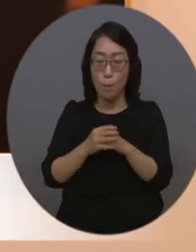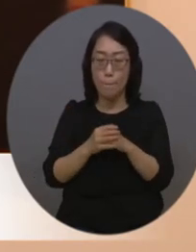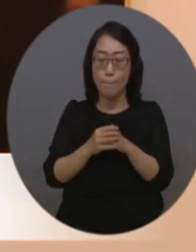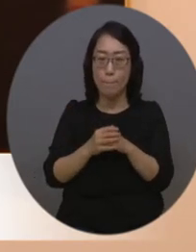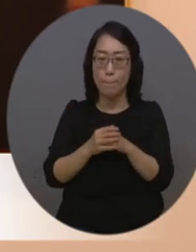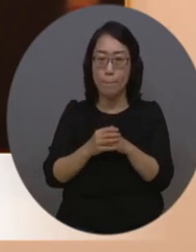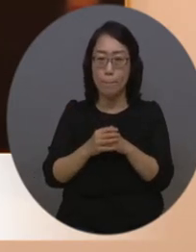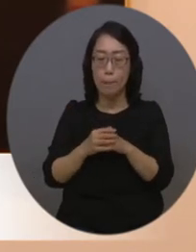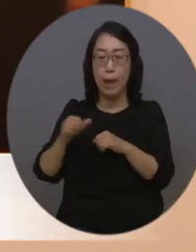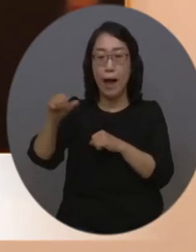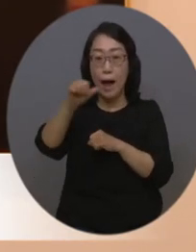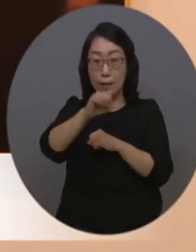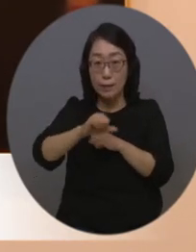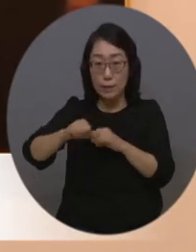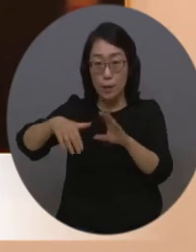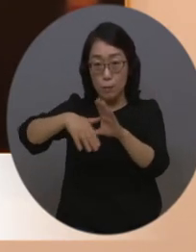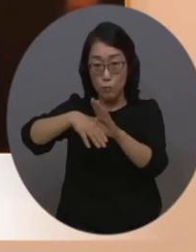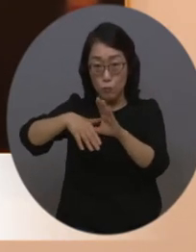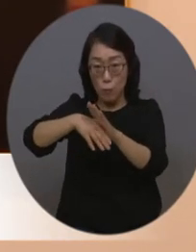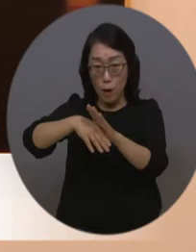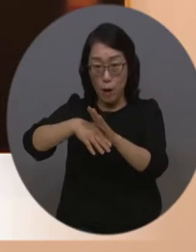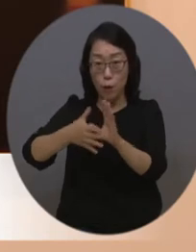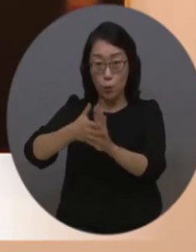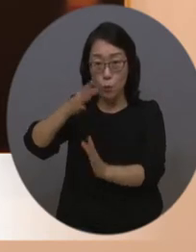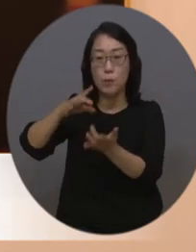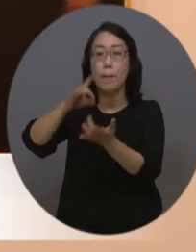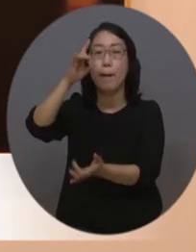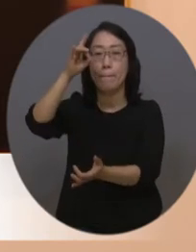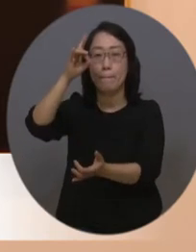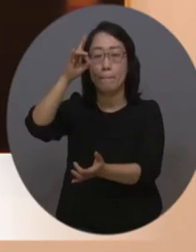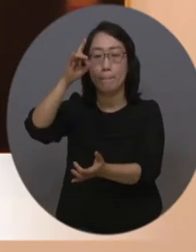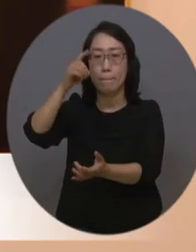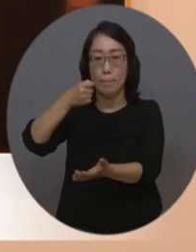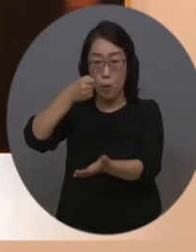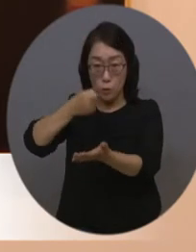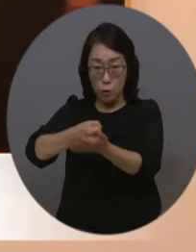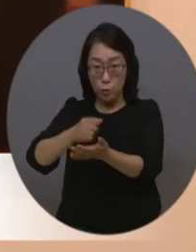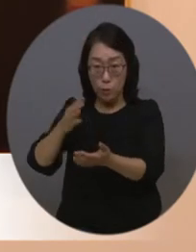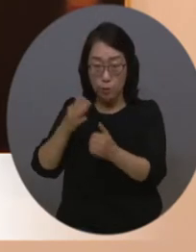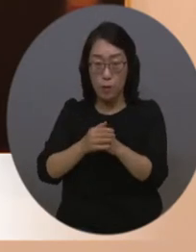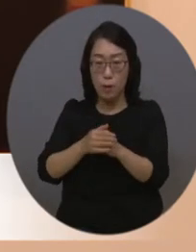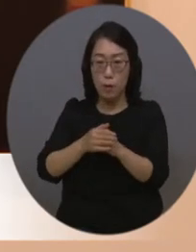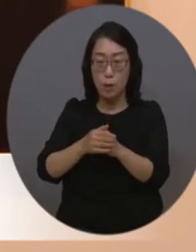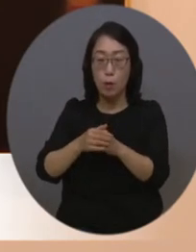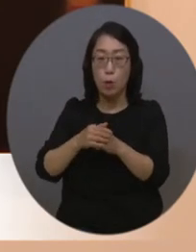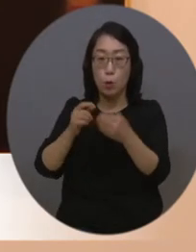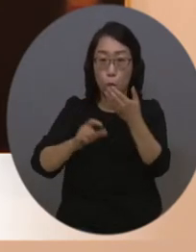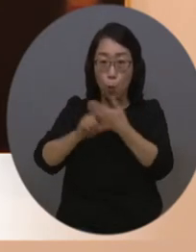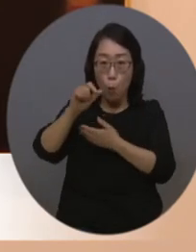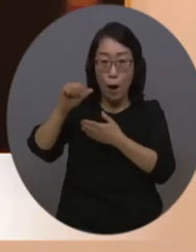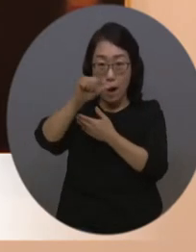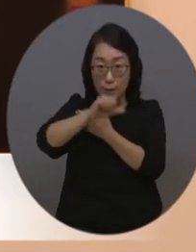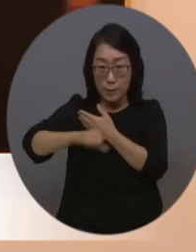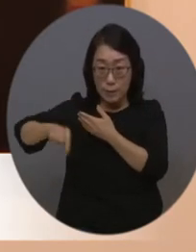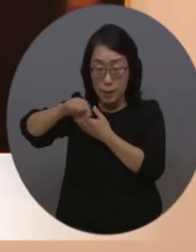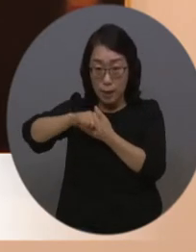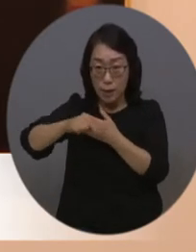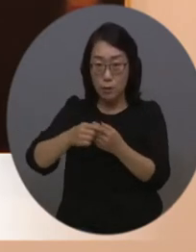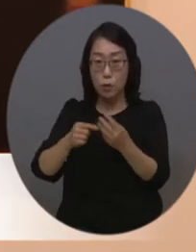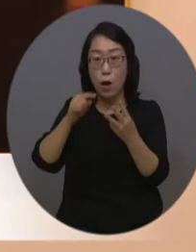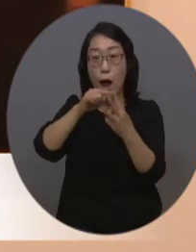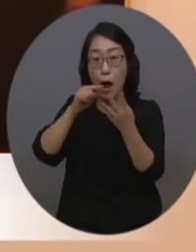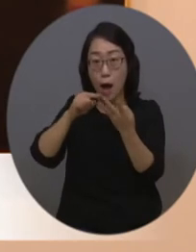음경 아시아 문화 도시를 지정이 됐었습니다 그래서 그 동아시아 문화도시 3구 중에서 한곳인